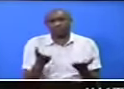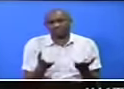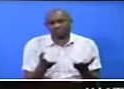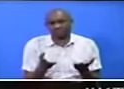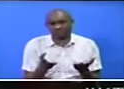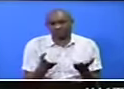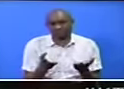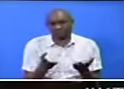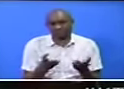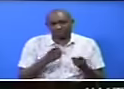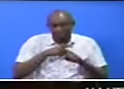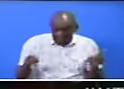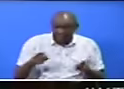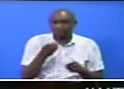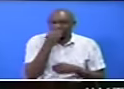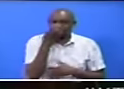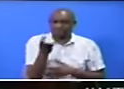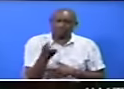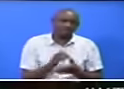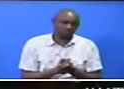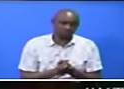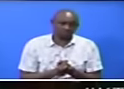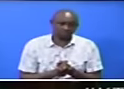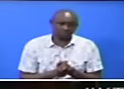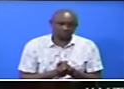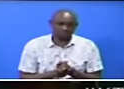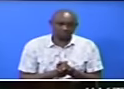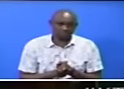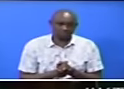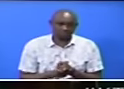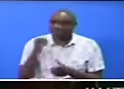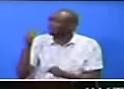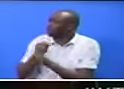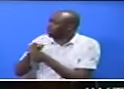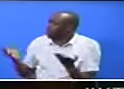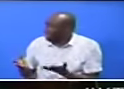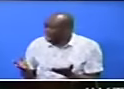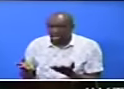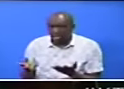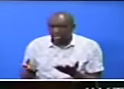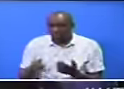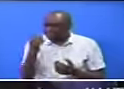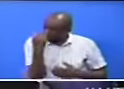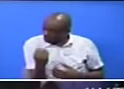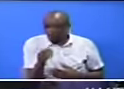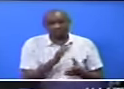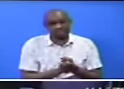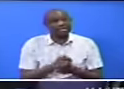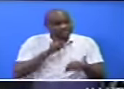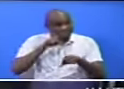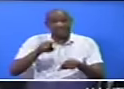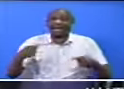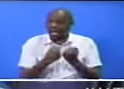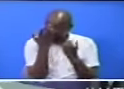kumkaribia, lakini tabia yake iko hivyo. Na anafanya kazi gani? Kijana mdogo. Huku haya